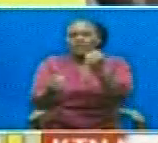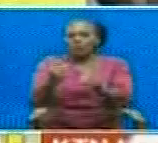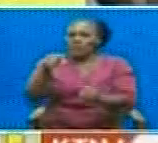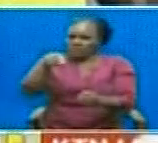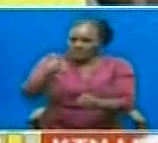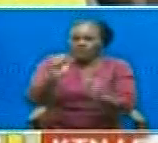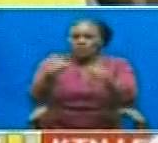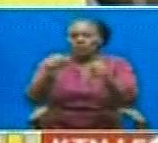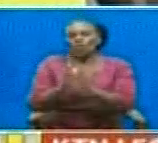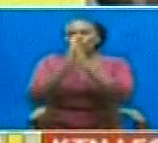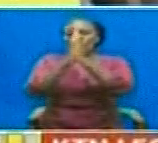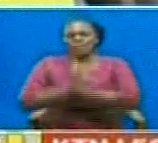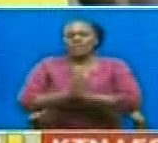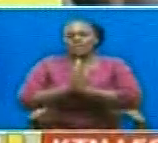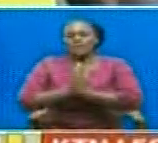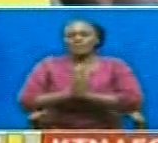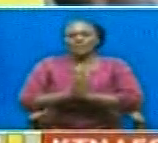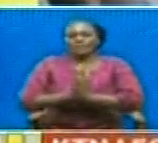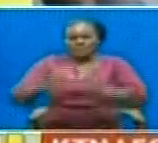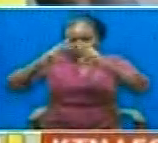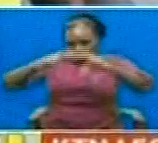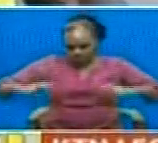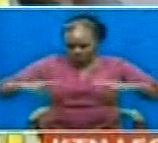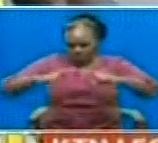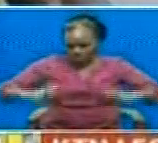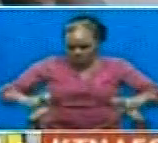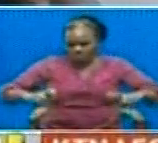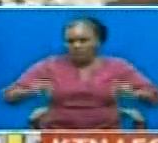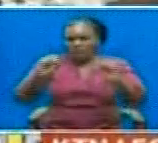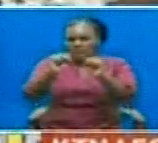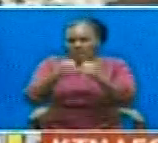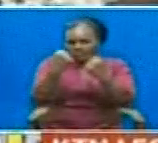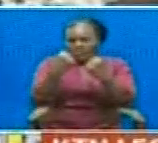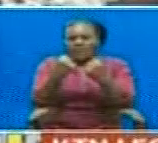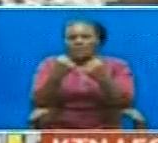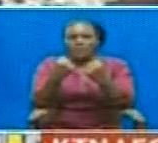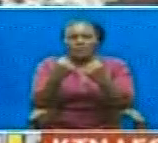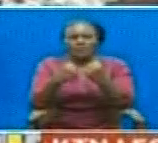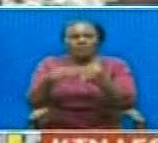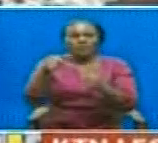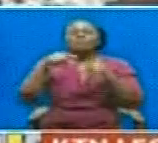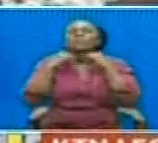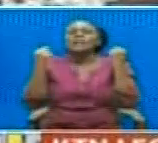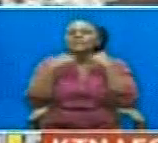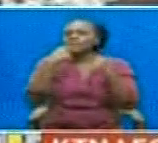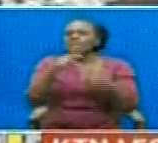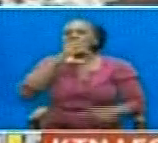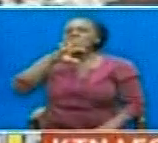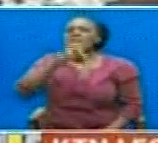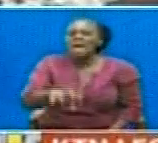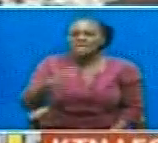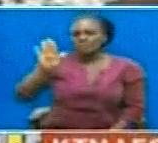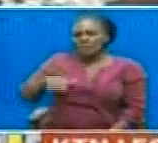ndipo amfanyie maombi. Utabiri wa Kokokome unajiri miezi michache baada ya Adebayo kudai kuwa amerogwa na